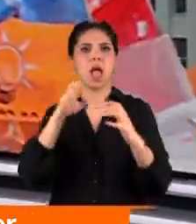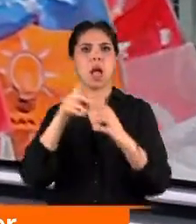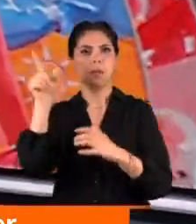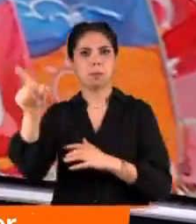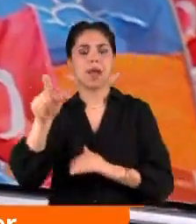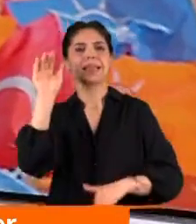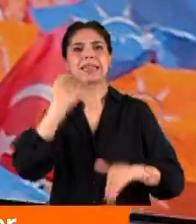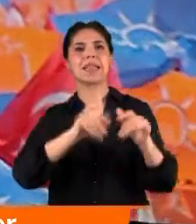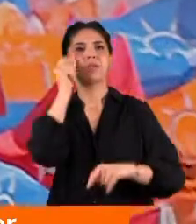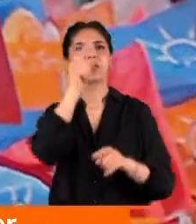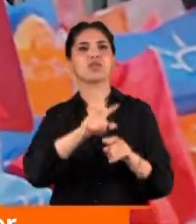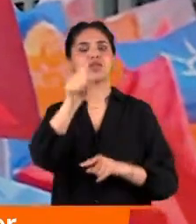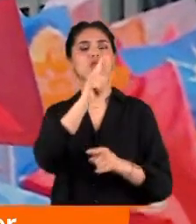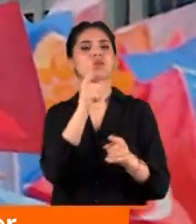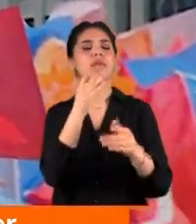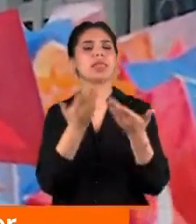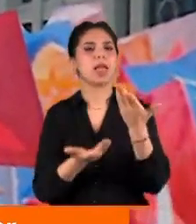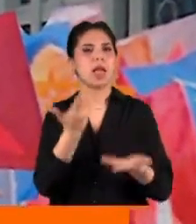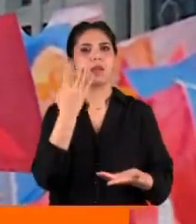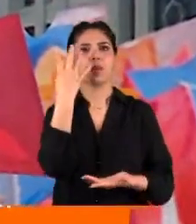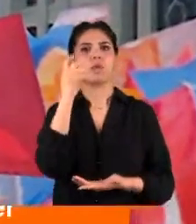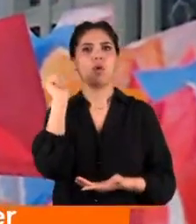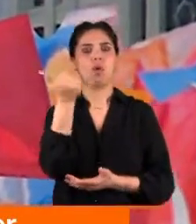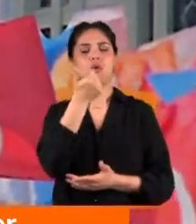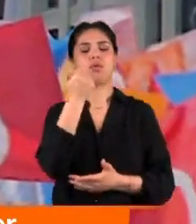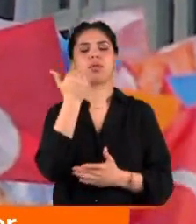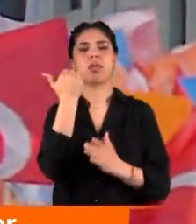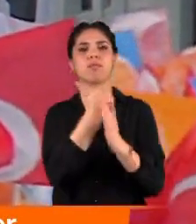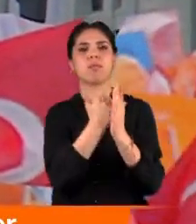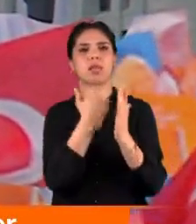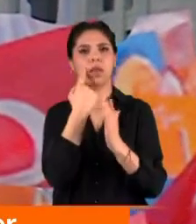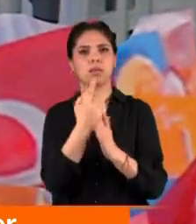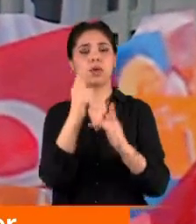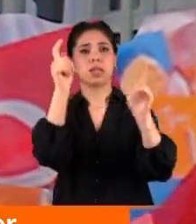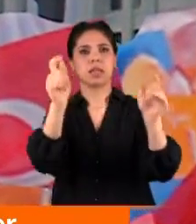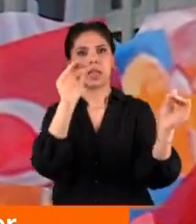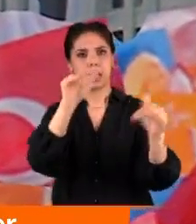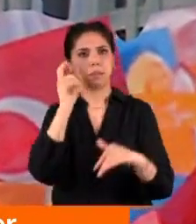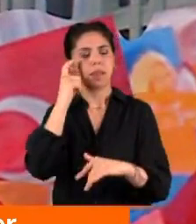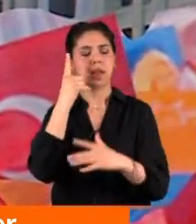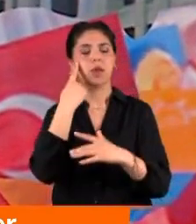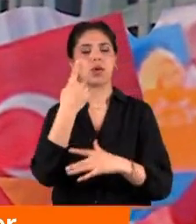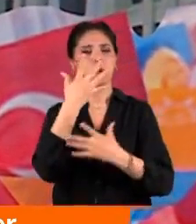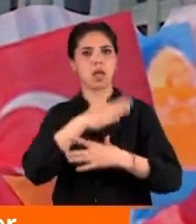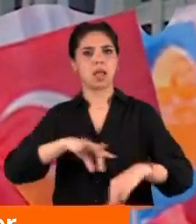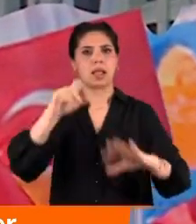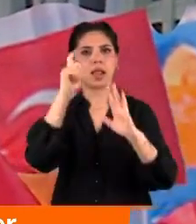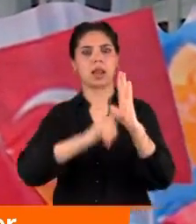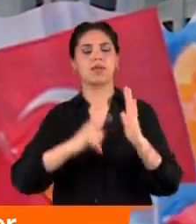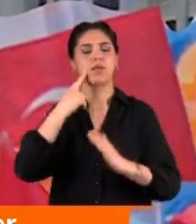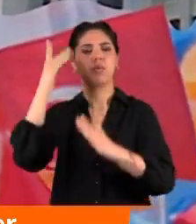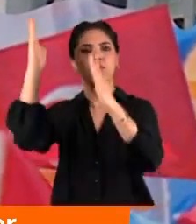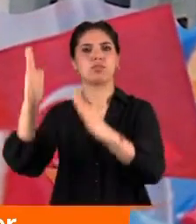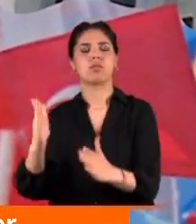yokladı. Milletvekili adayları ile ilgili 4 önemli kriter çerçevesinde sahadan gelen bilgilerle hazırlanan listeler Erdoğan'ın